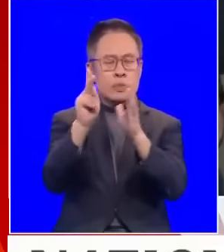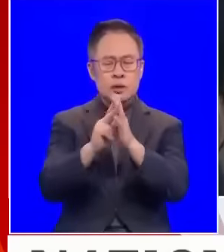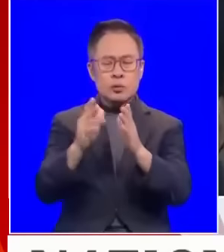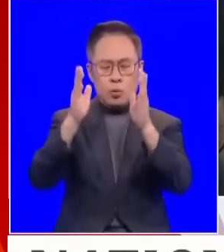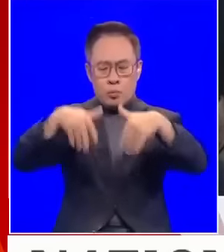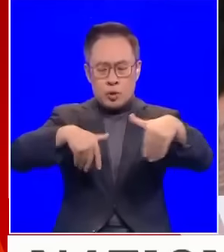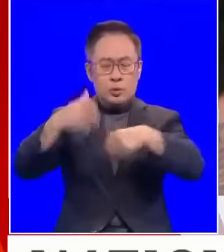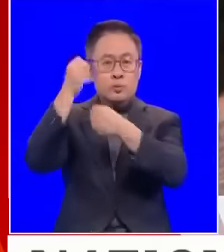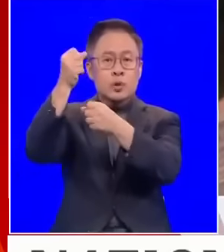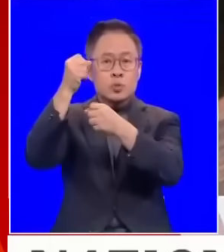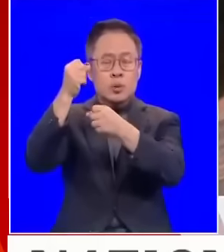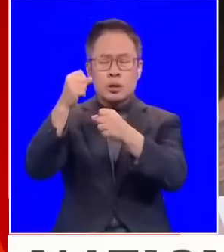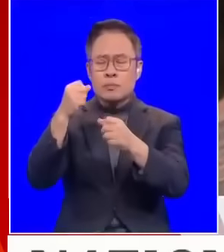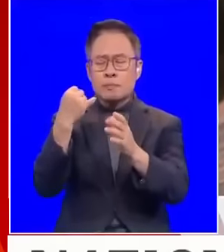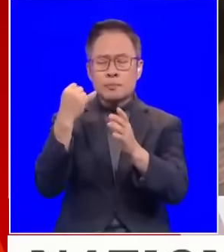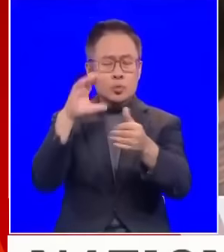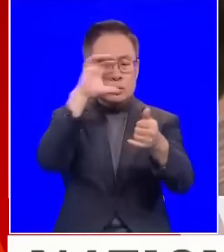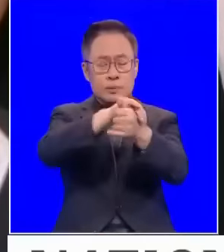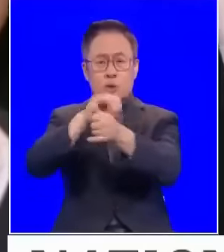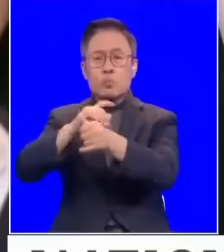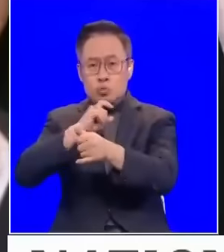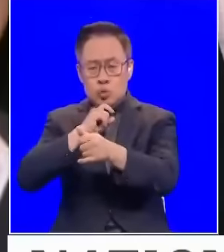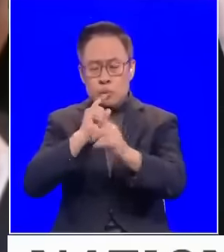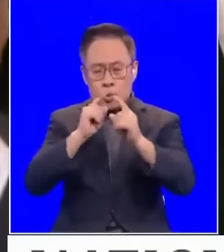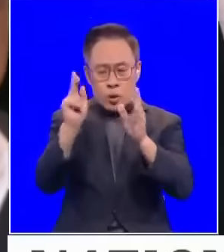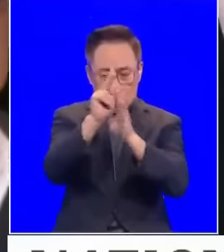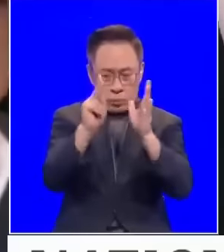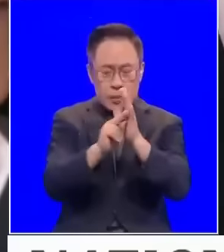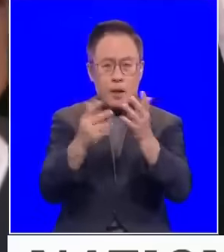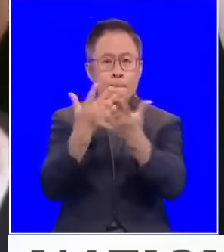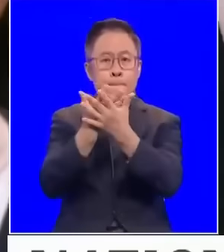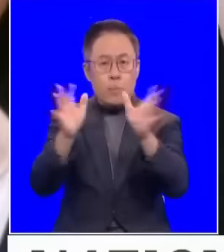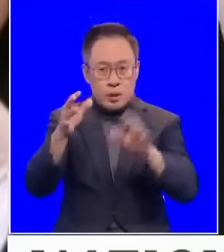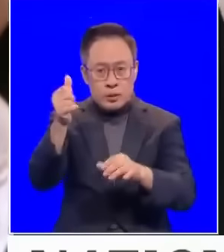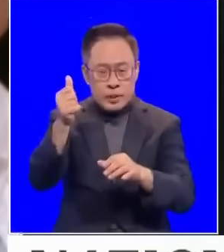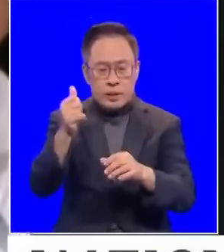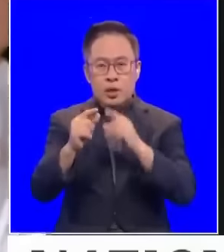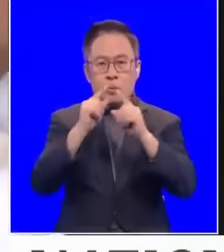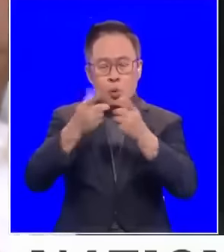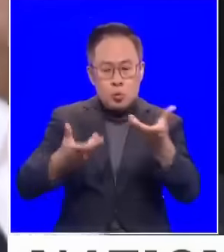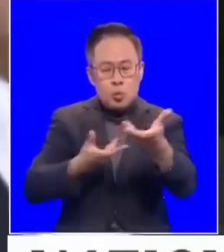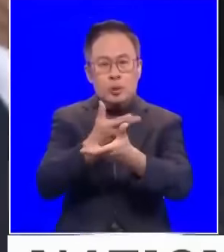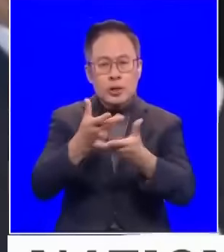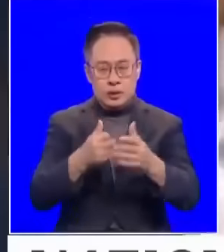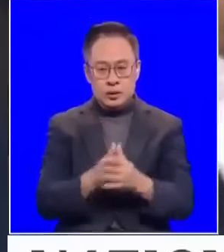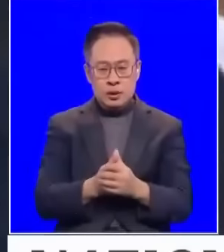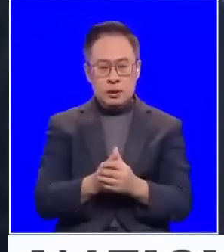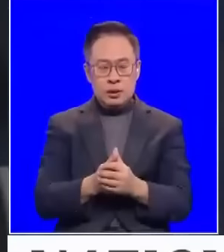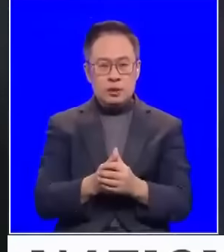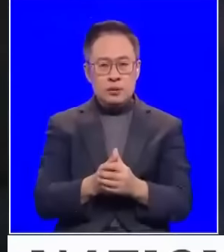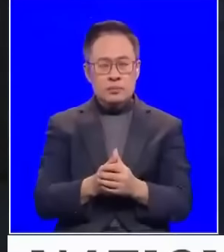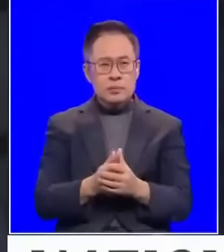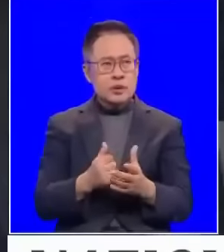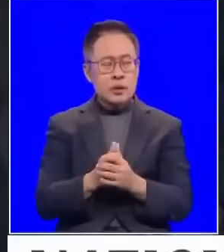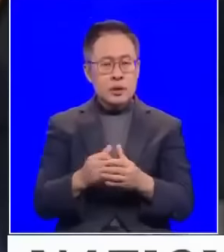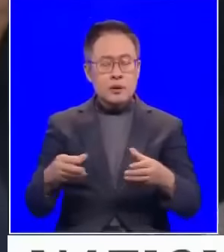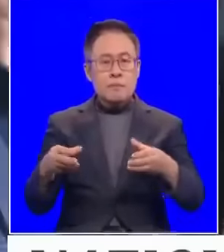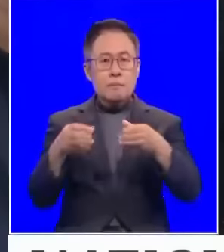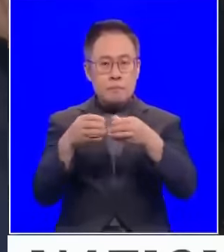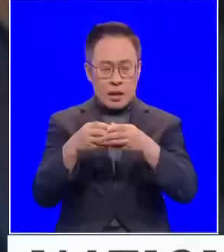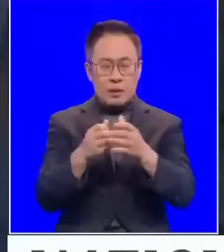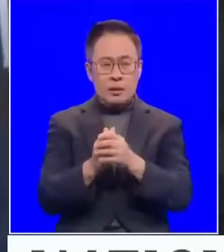ของฝ่ายนิติบัญญัติและสภาพรรคชาติไทยพัฒนามีท่าทีที่ชัดเจนว่าจะไม่ร่วมนิรโทษกรรมในคดีที่มีผู้ต้องห